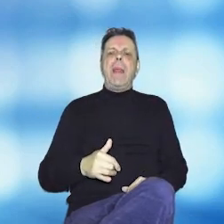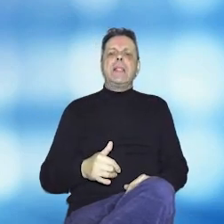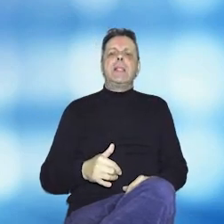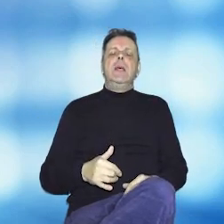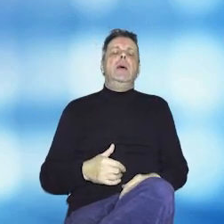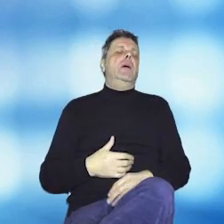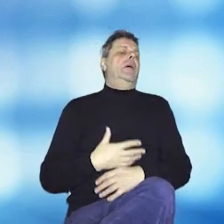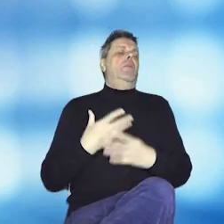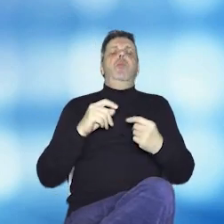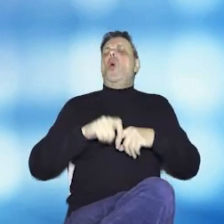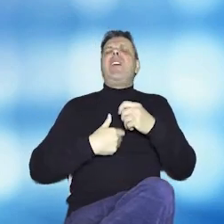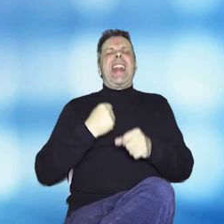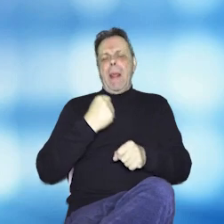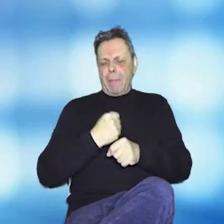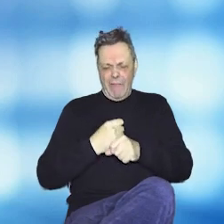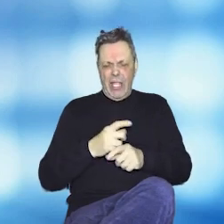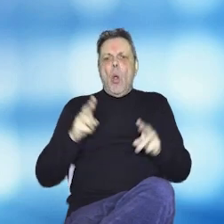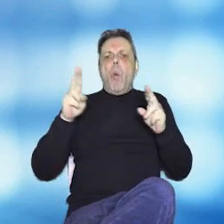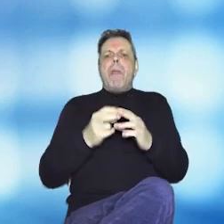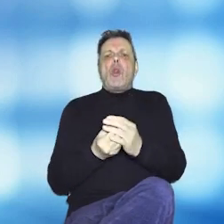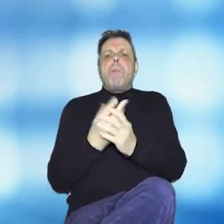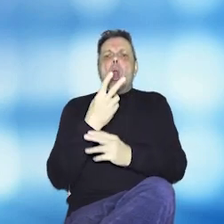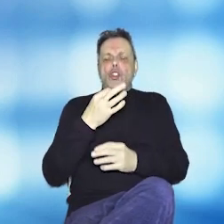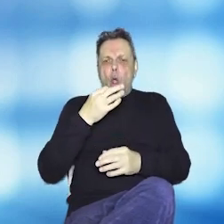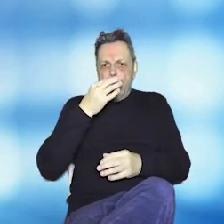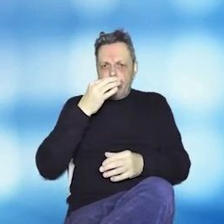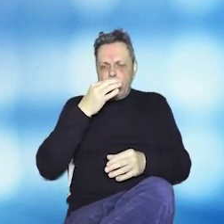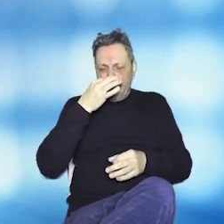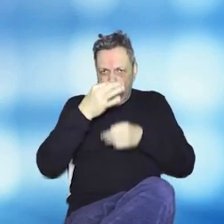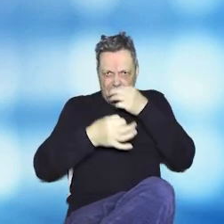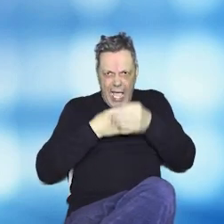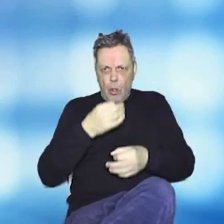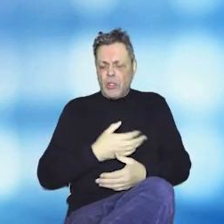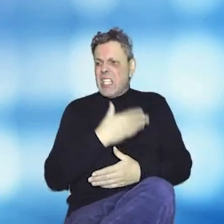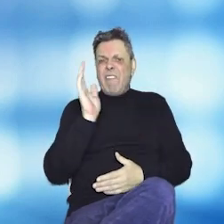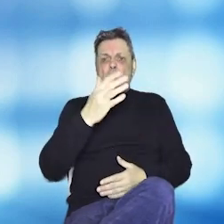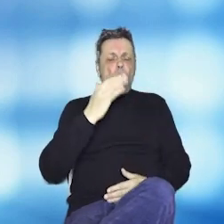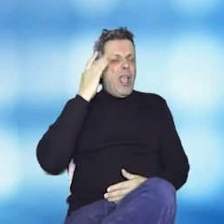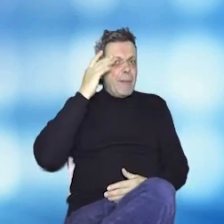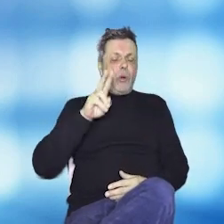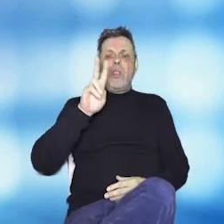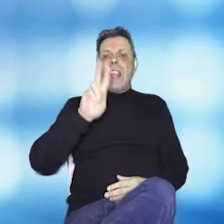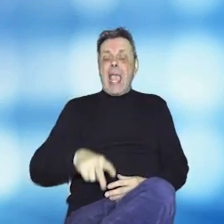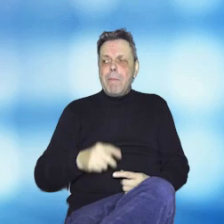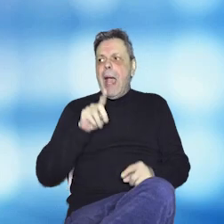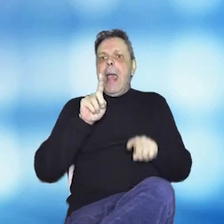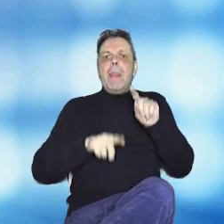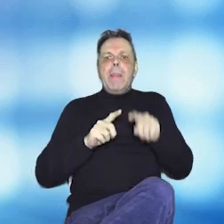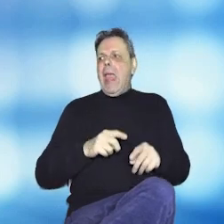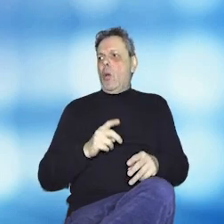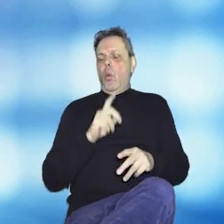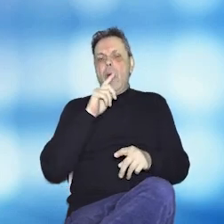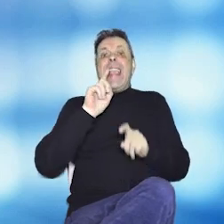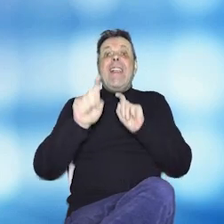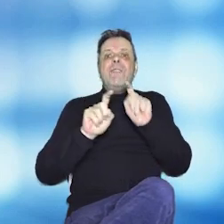zaista svašta napraviti u mikrobiološkoj dijagnostici. Dakle, ja svakog koji je zabrinut da ima eventualno neku